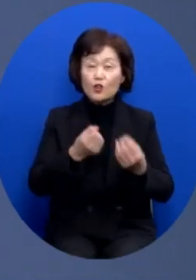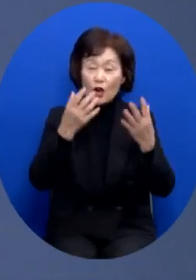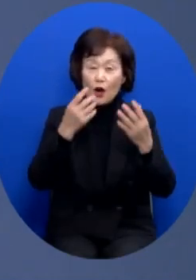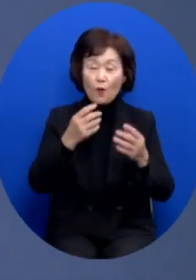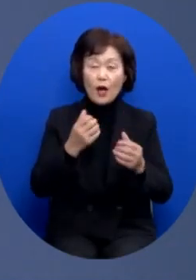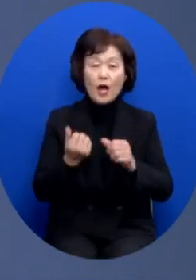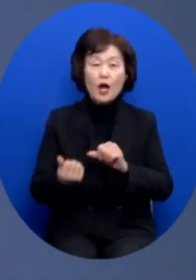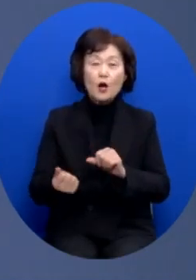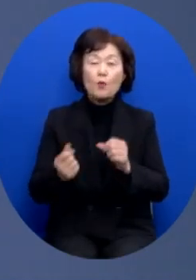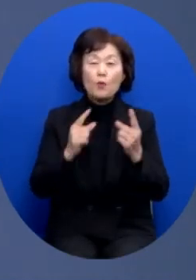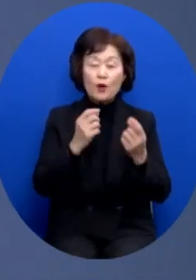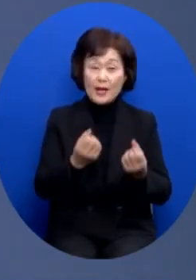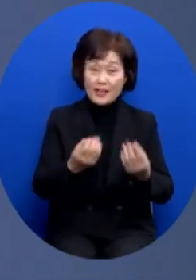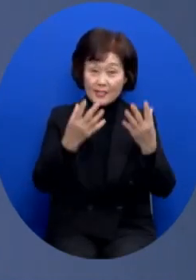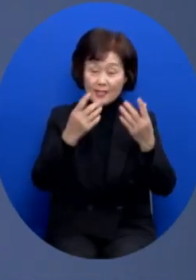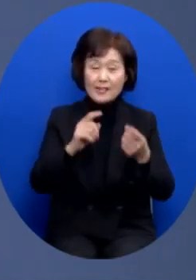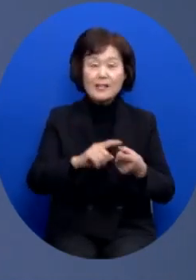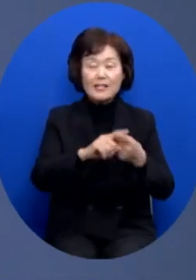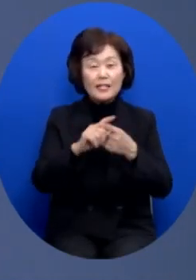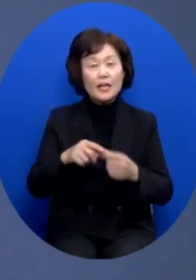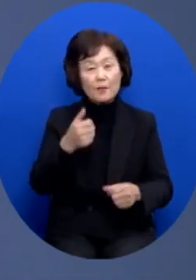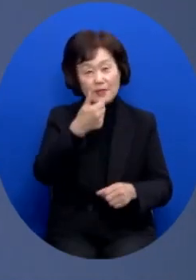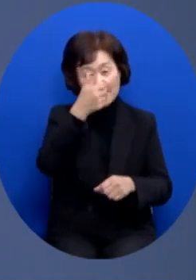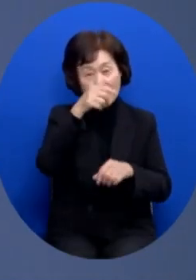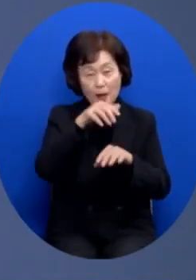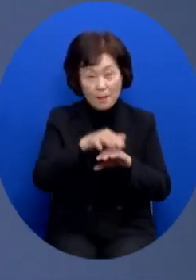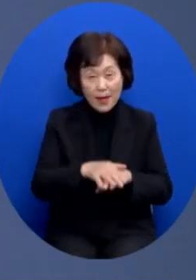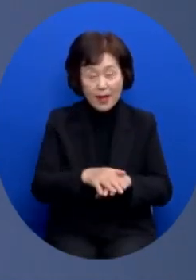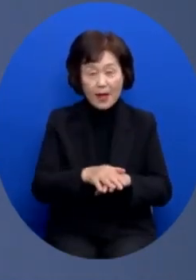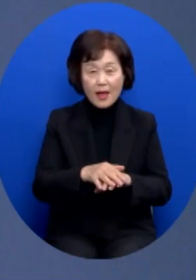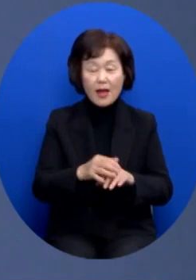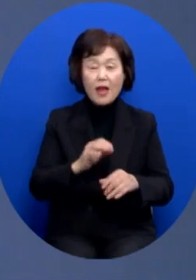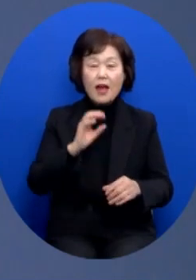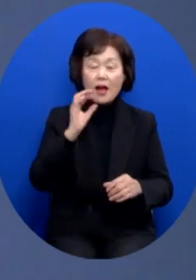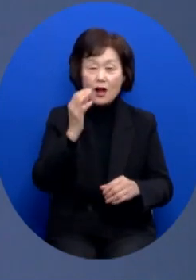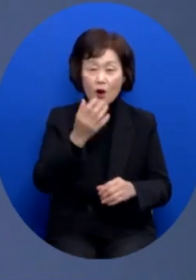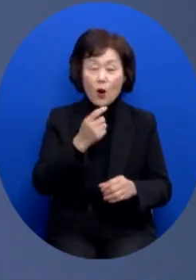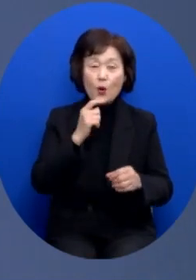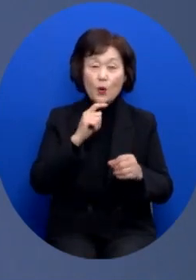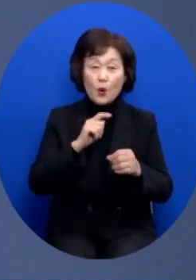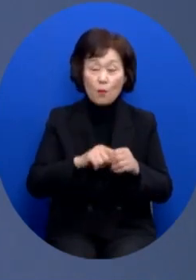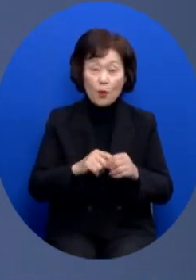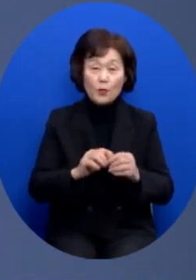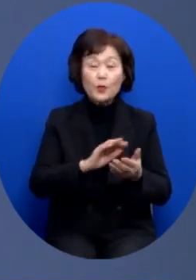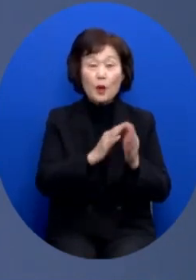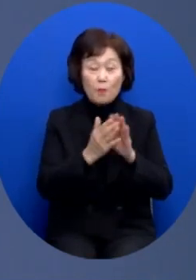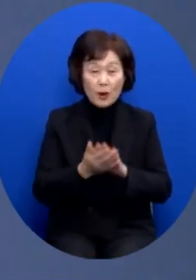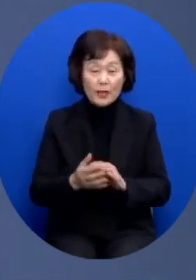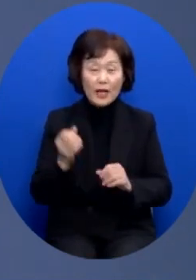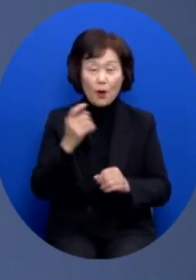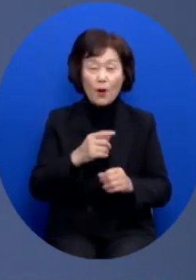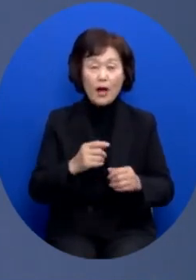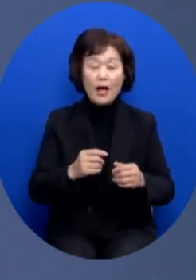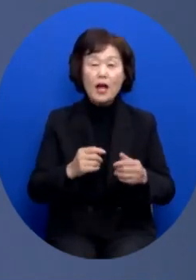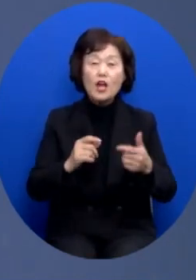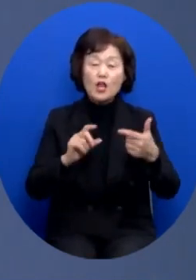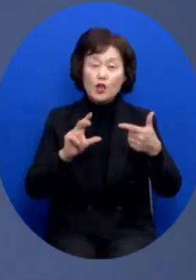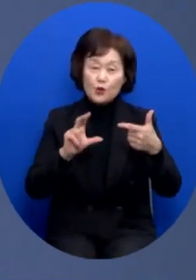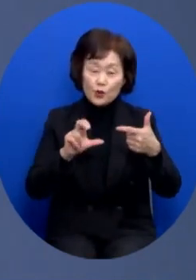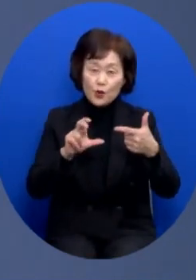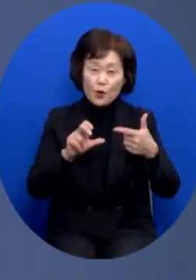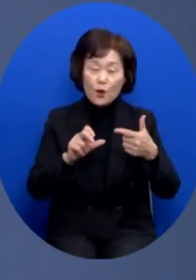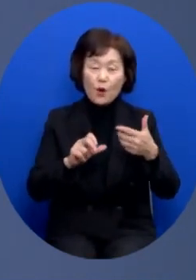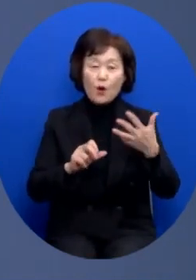예배와 아 성시화를 위한 625와 아 8위로 특별 집회를 계획하고 있고요 어